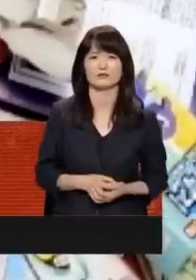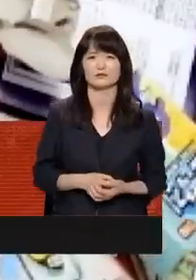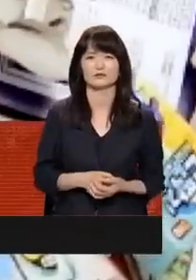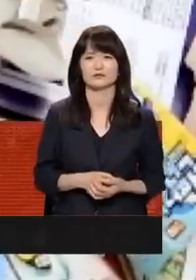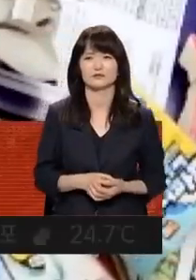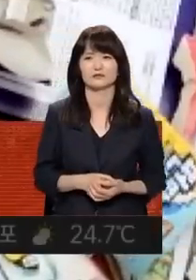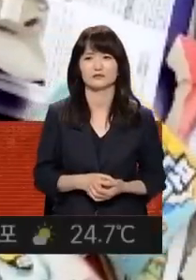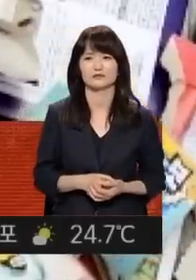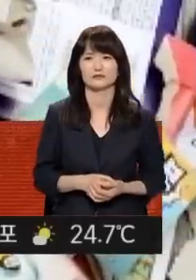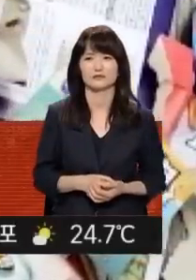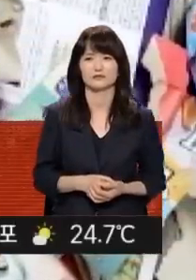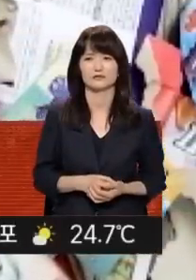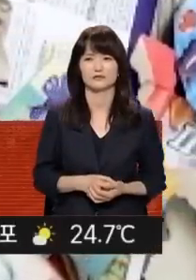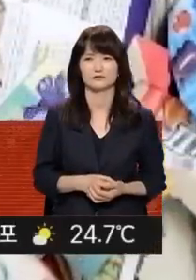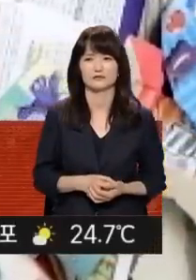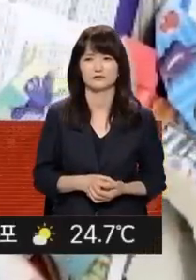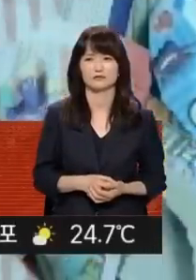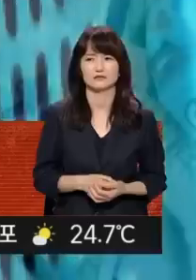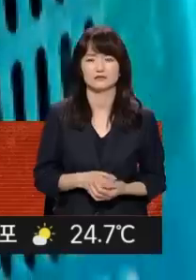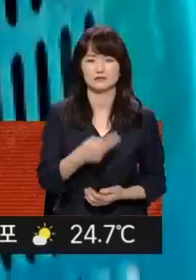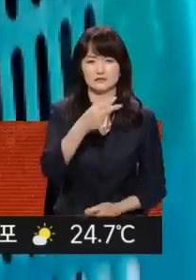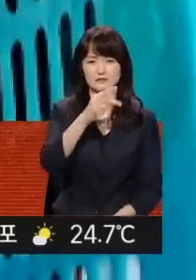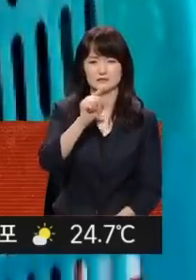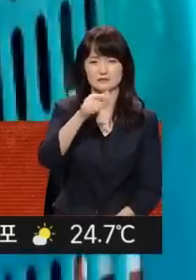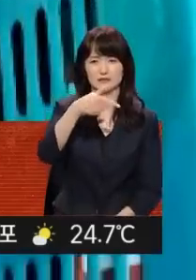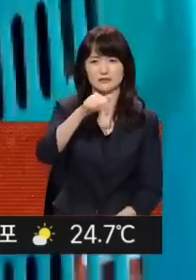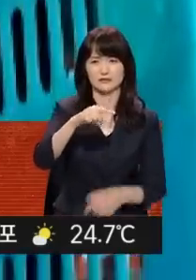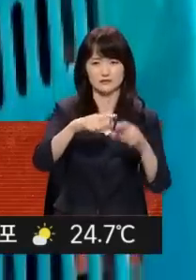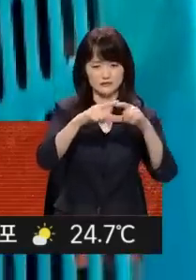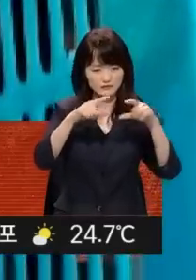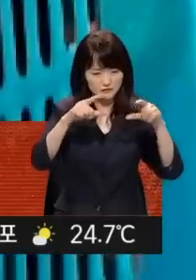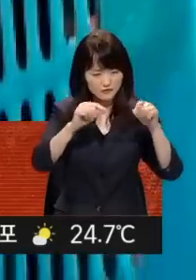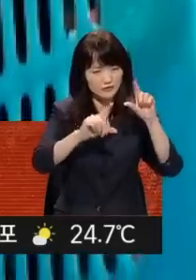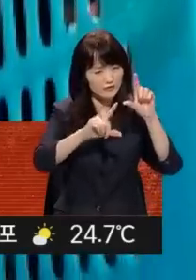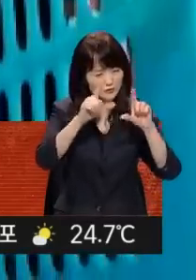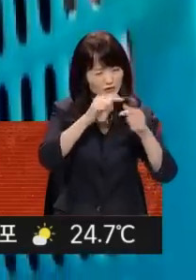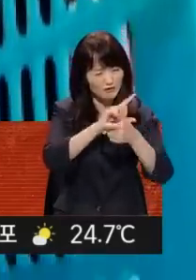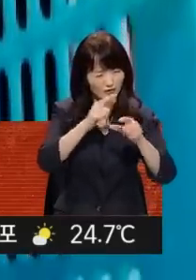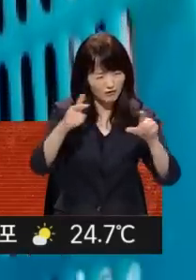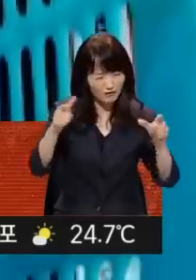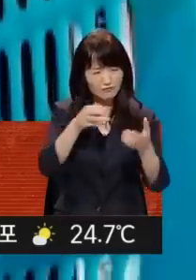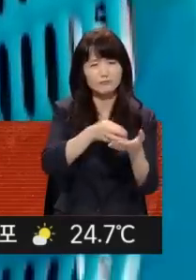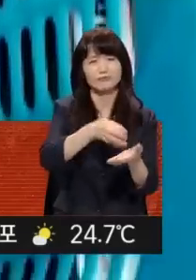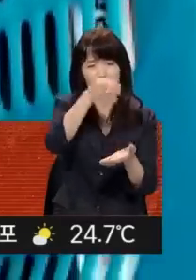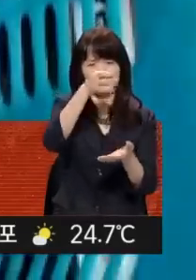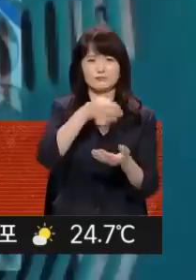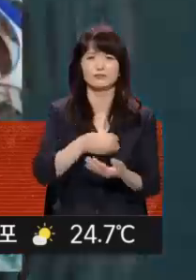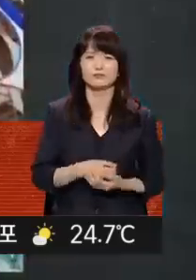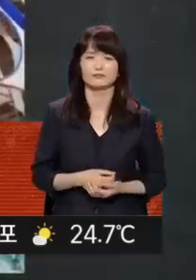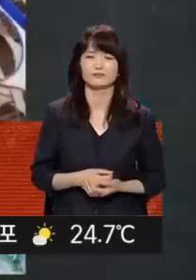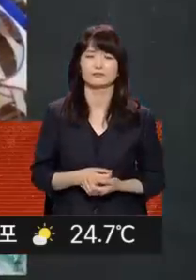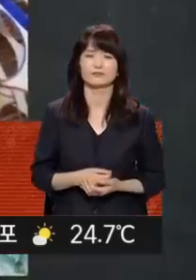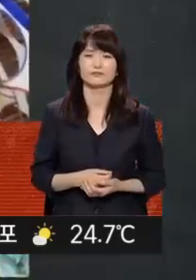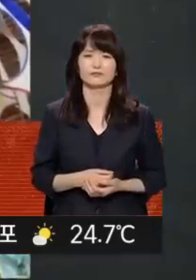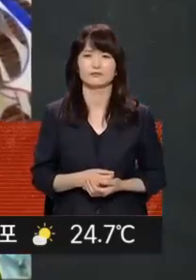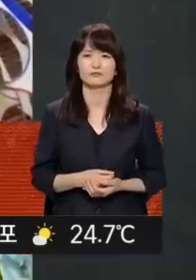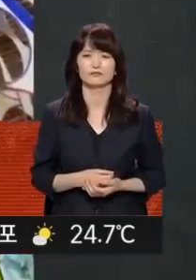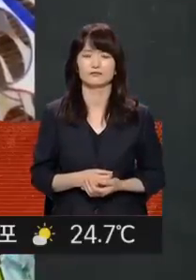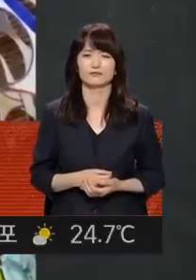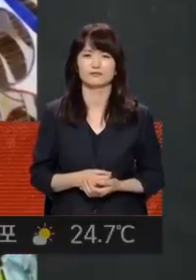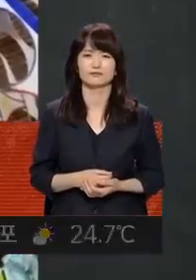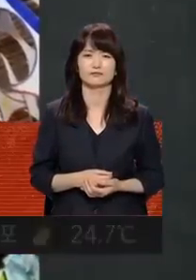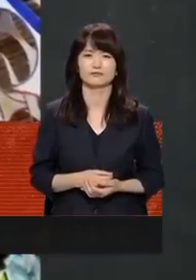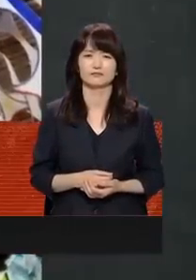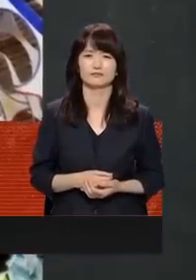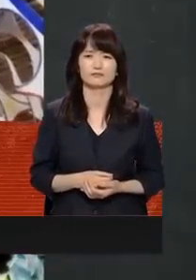그리고 이런 것들로 좀 드물게 나오는 것들은 또 이렇게 아이들이 찾기 때문에 굉장히 뭐 고가의 거래가